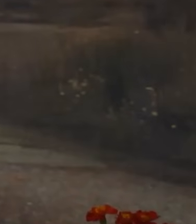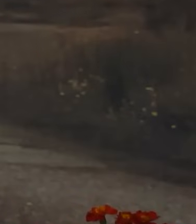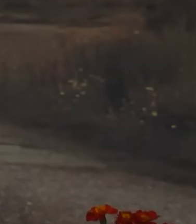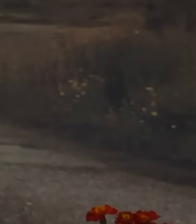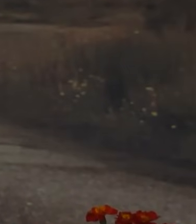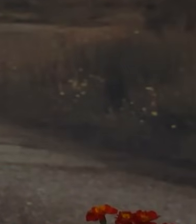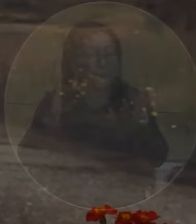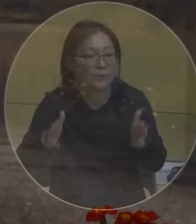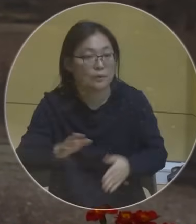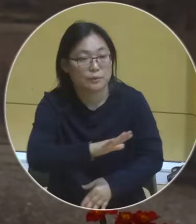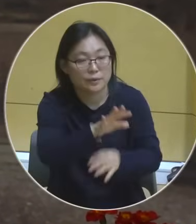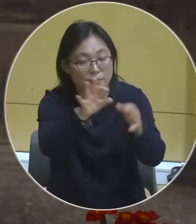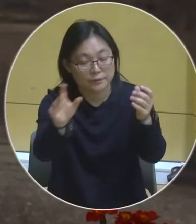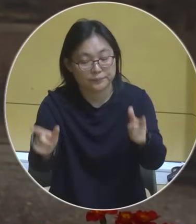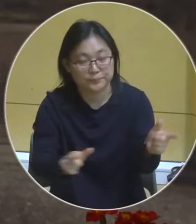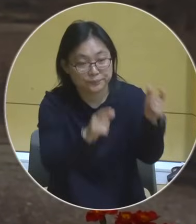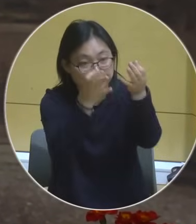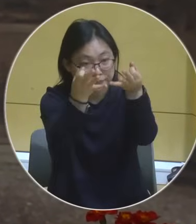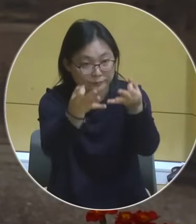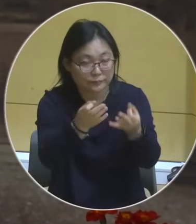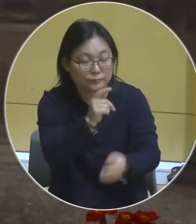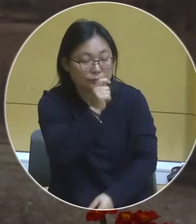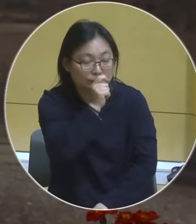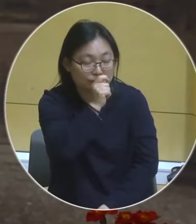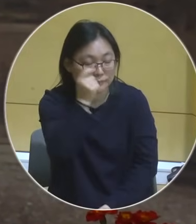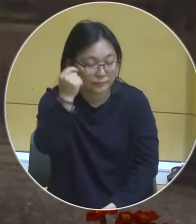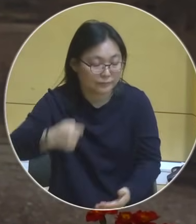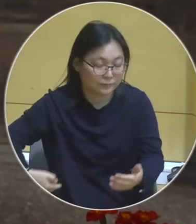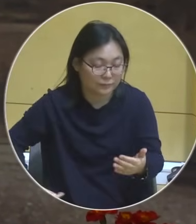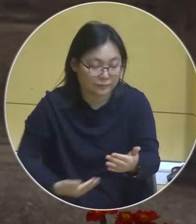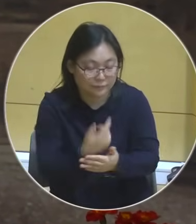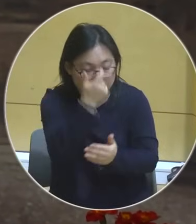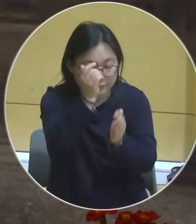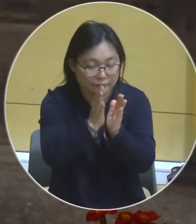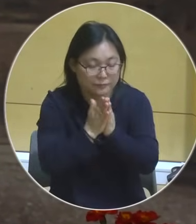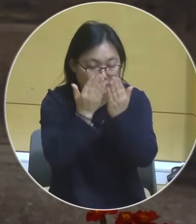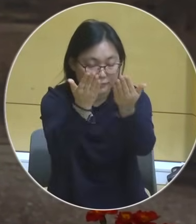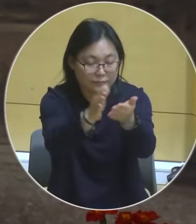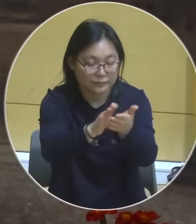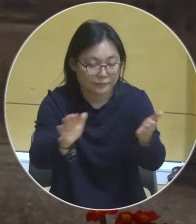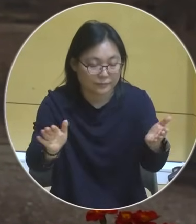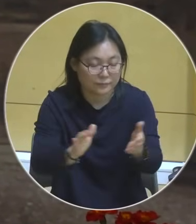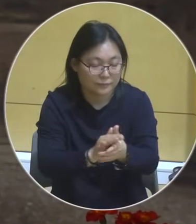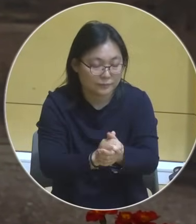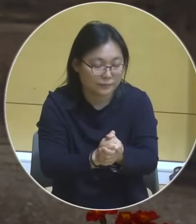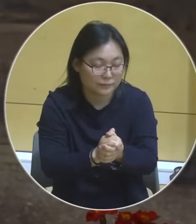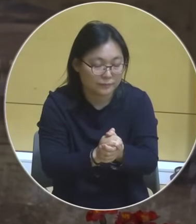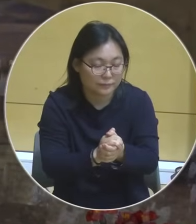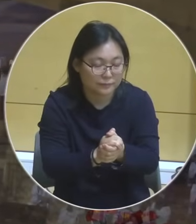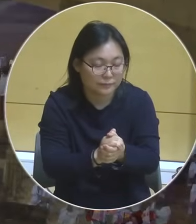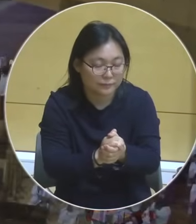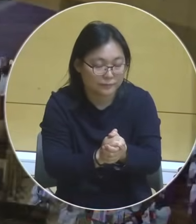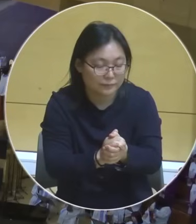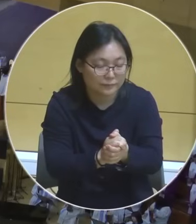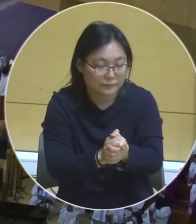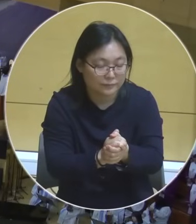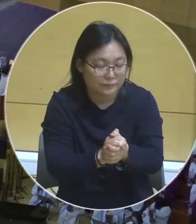지난 한 주간 우리의 삶을 돌아보며 침묵으로 참회의 기도를 드리겠습니다.